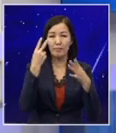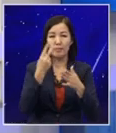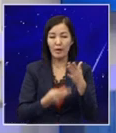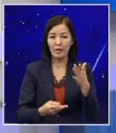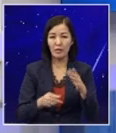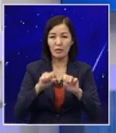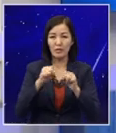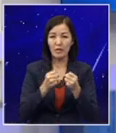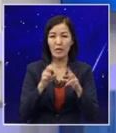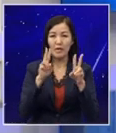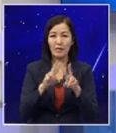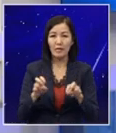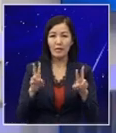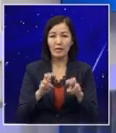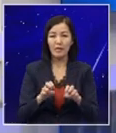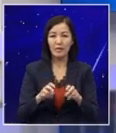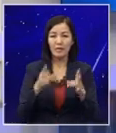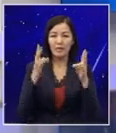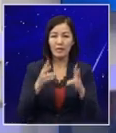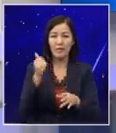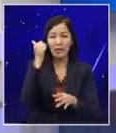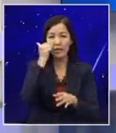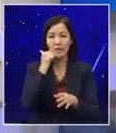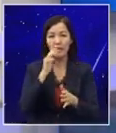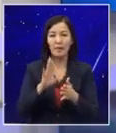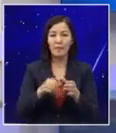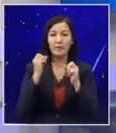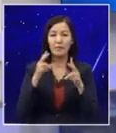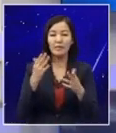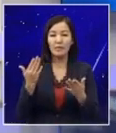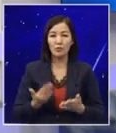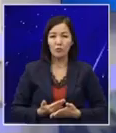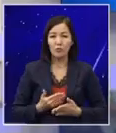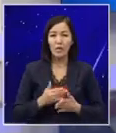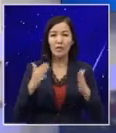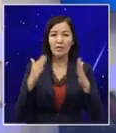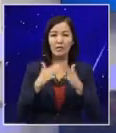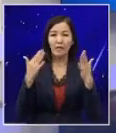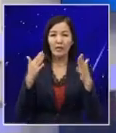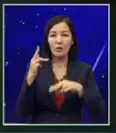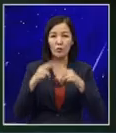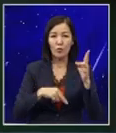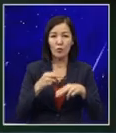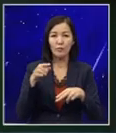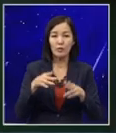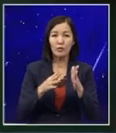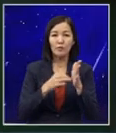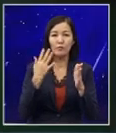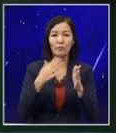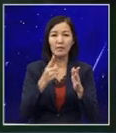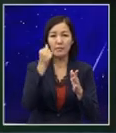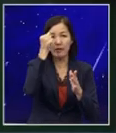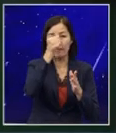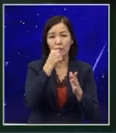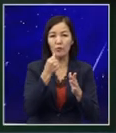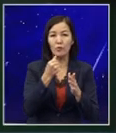просят обследовать их жилье на предмет аварийности, чтобы знать, безопасно ли тут жить. Деревянный дом был построен в 1951 году. И